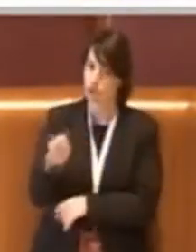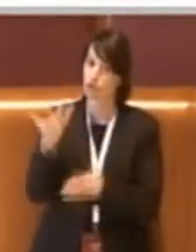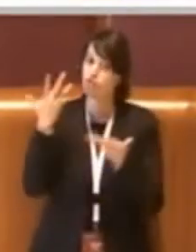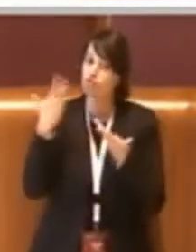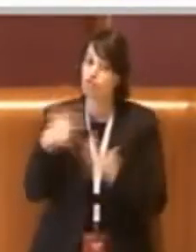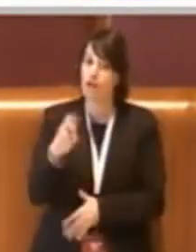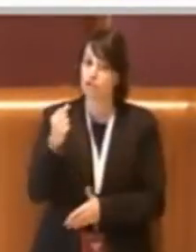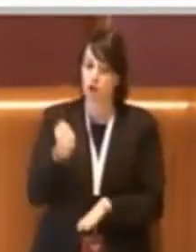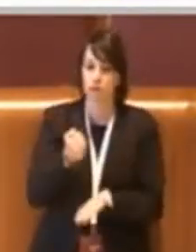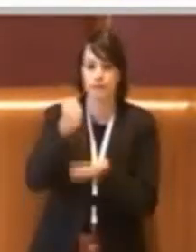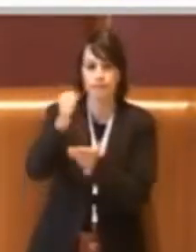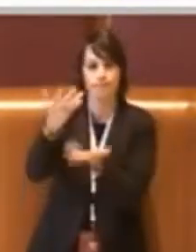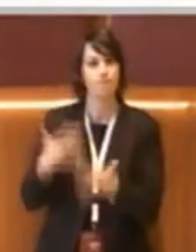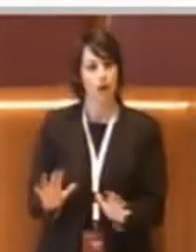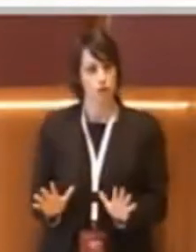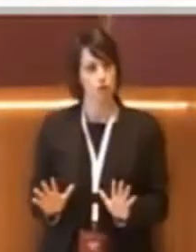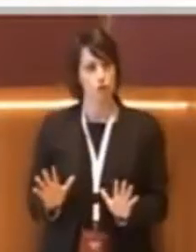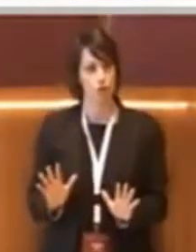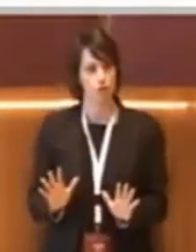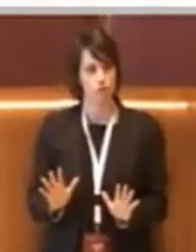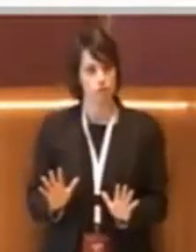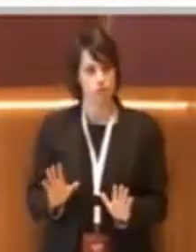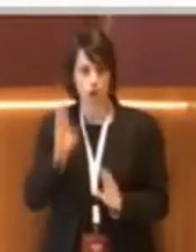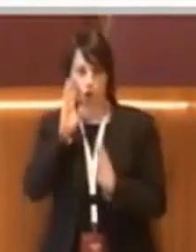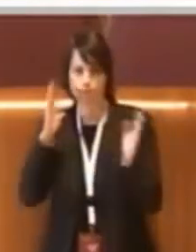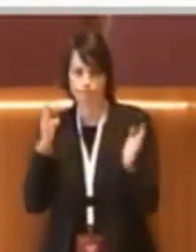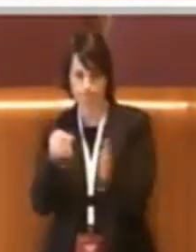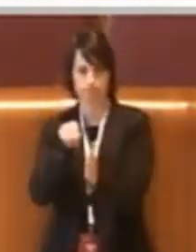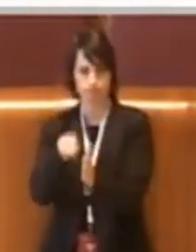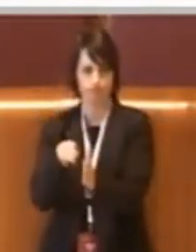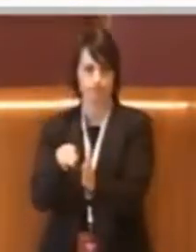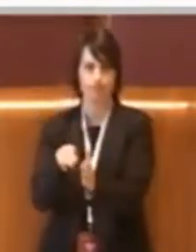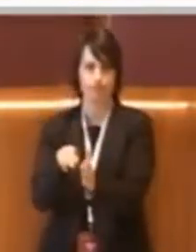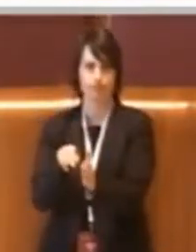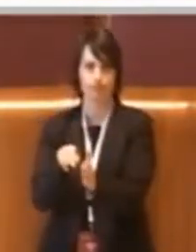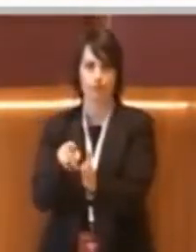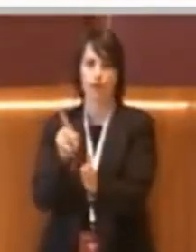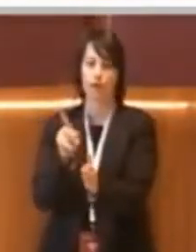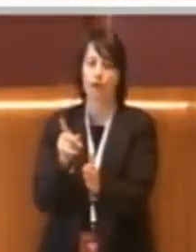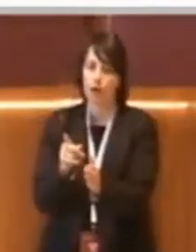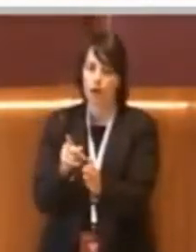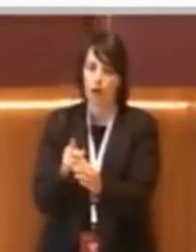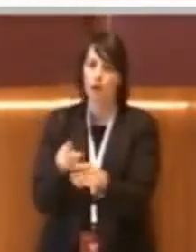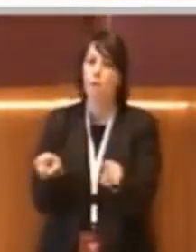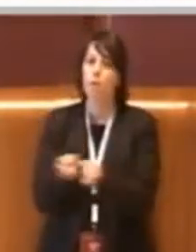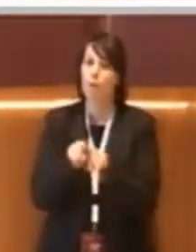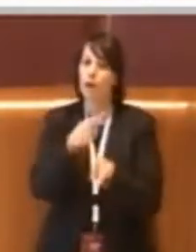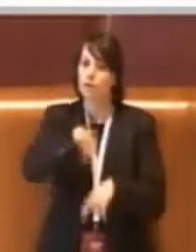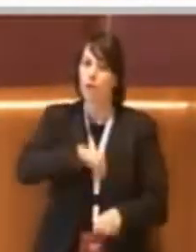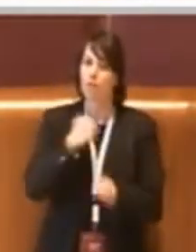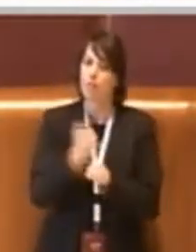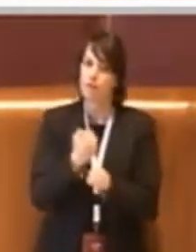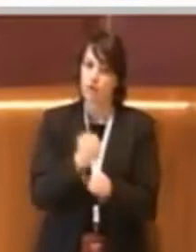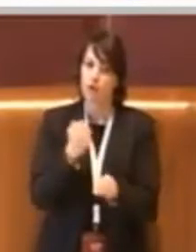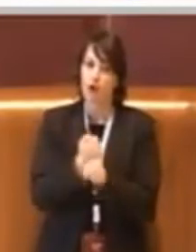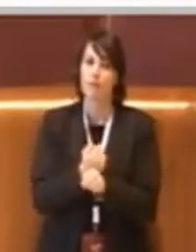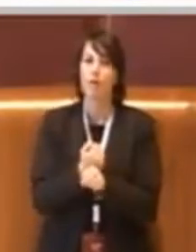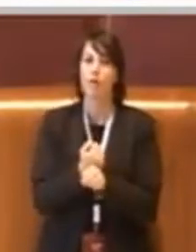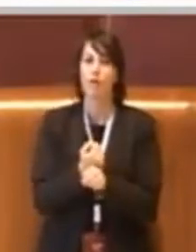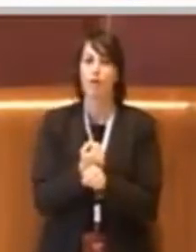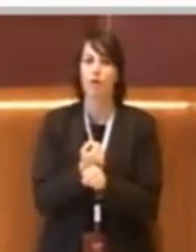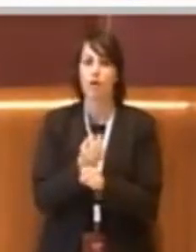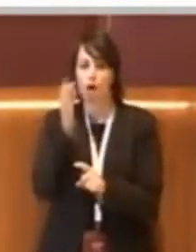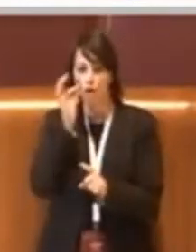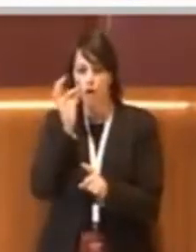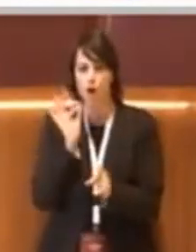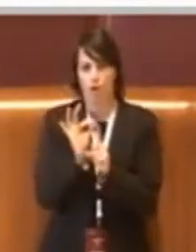stati stanziati e sicuramente nello stesso senso andremo anche, visto il